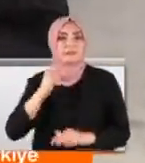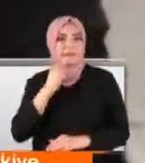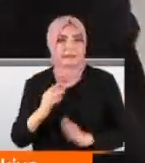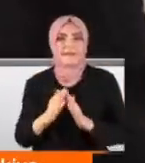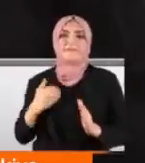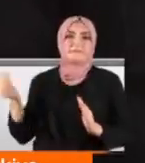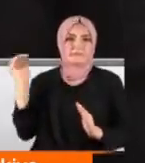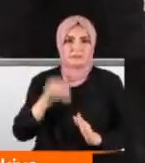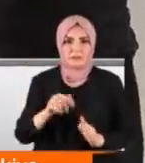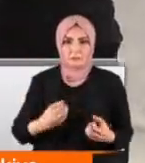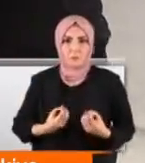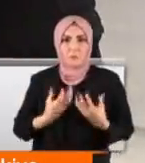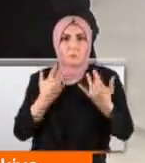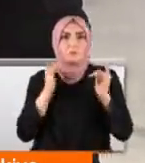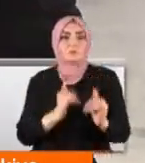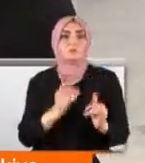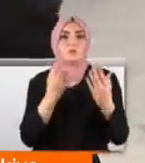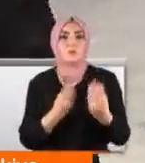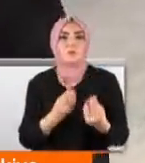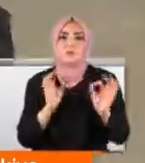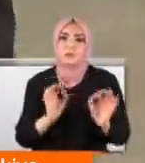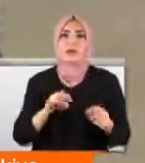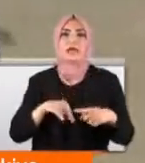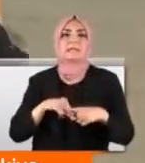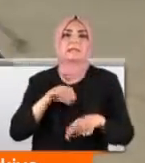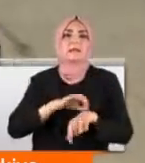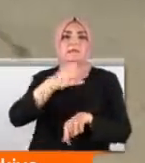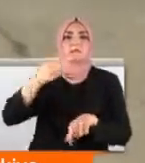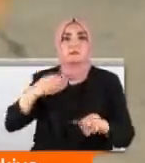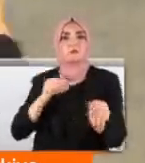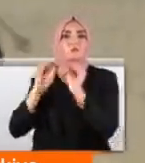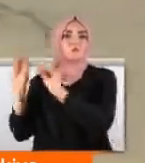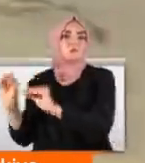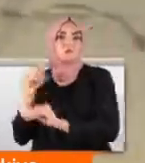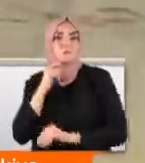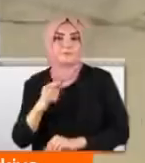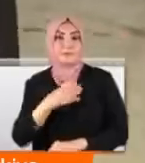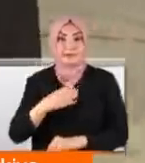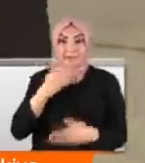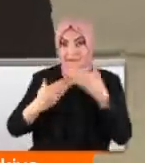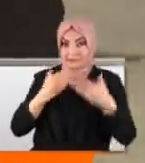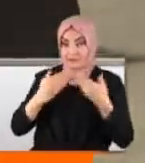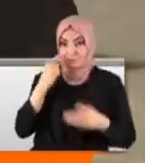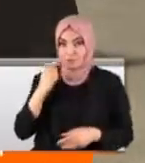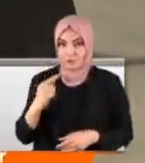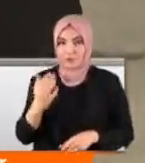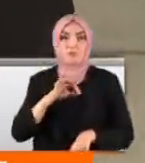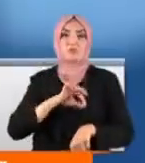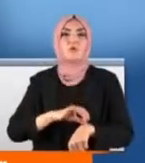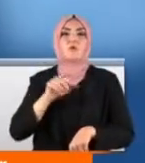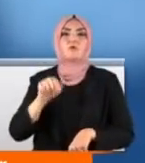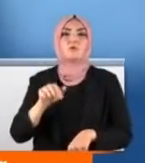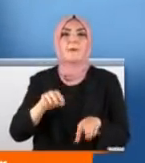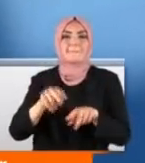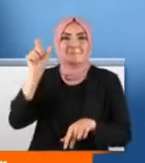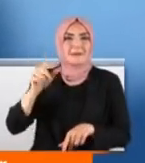fenalaştı. Fenalaşınca hastaneye götürmek zorunda kaldım. Annenin iddiasına göre doktor Mert'in başını dikti. Tomografiye bakmadan